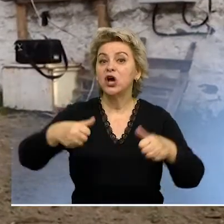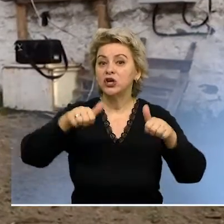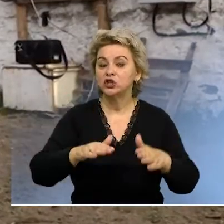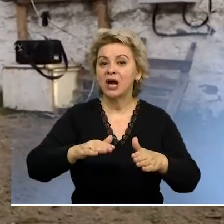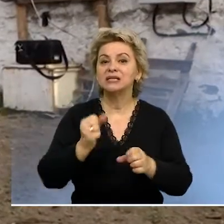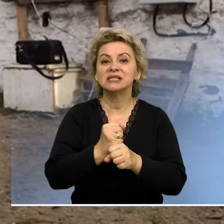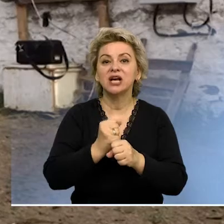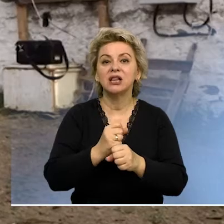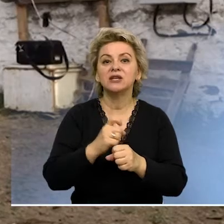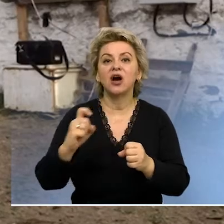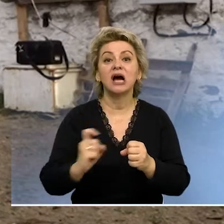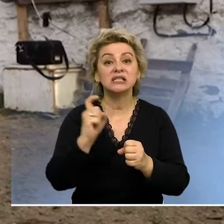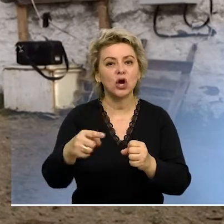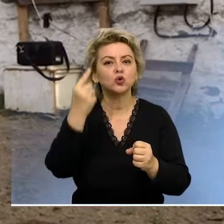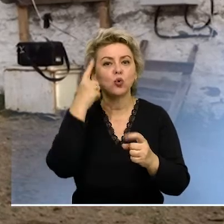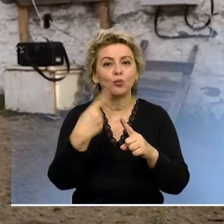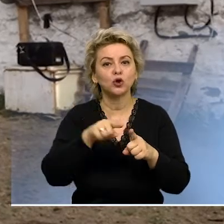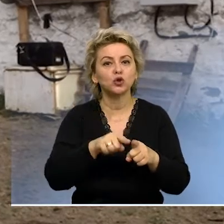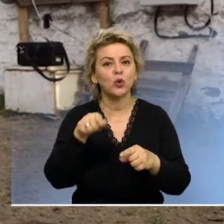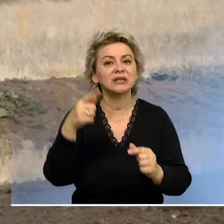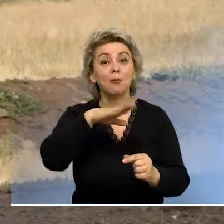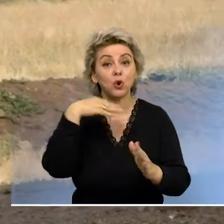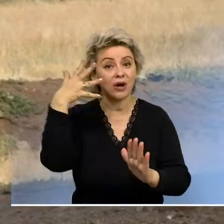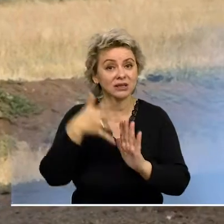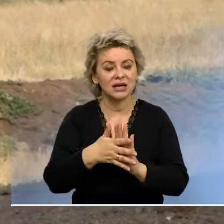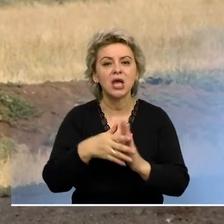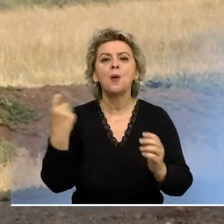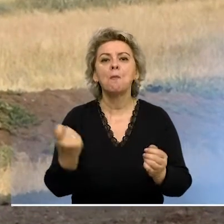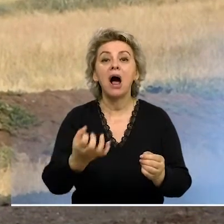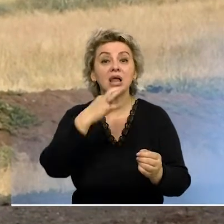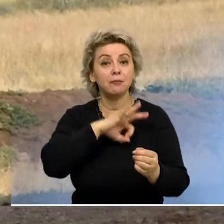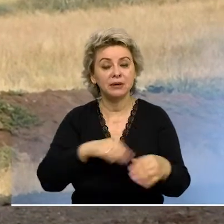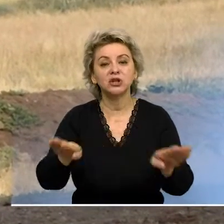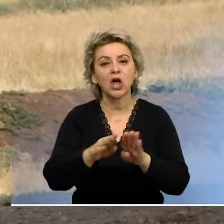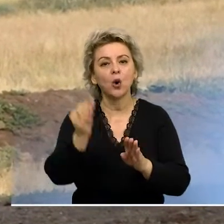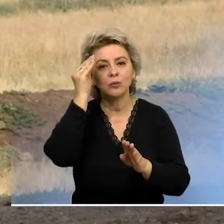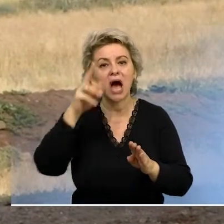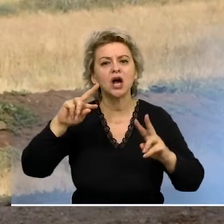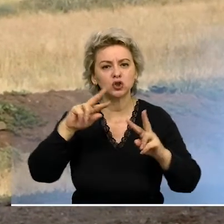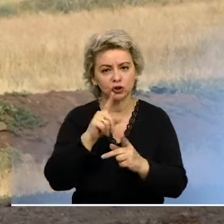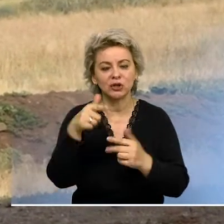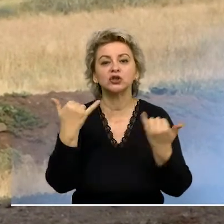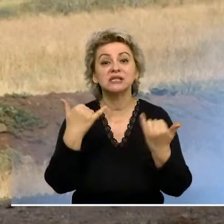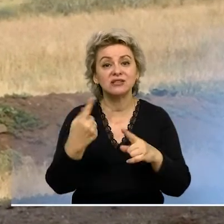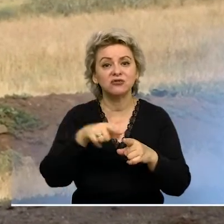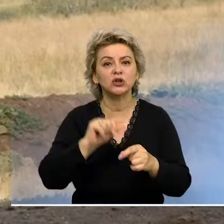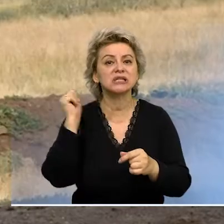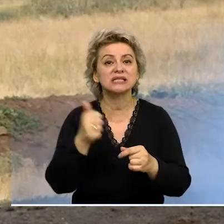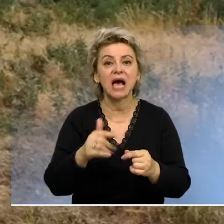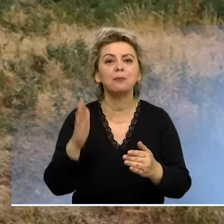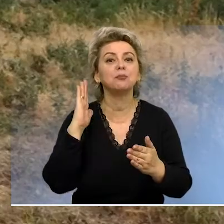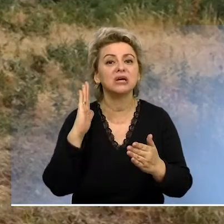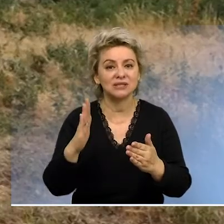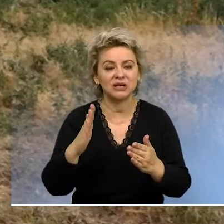Немногие бизнесмены решаются на создание фермерского хозяйства, думая, что это слишком затратно и малоприбыльно. Однако такое мнение